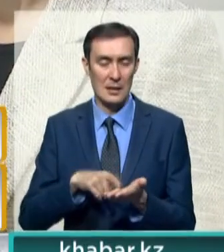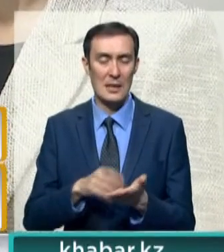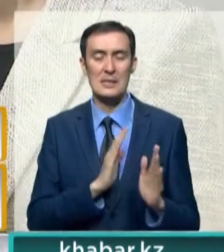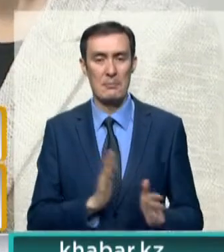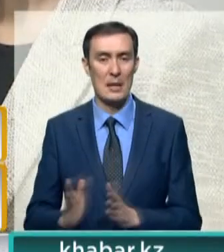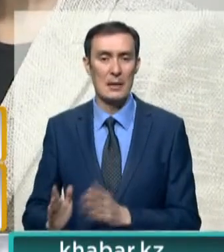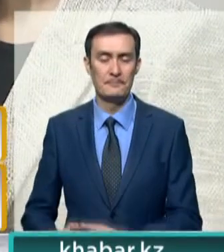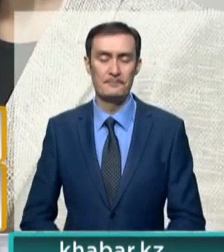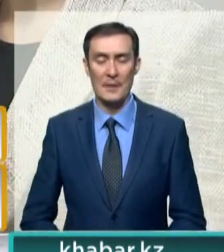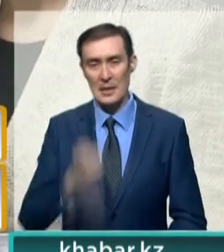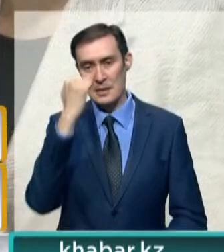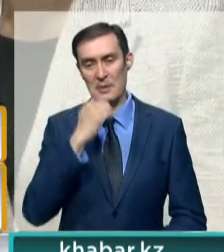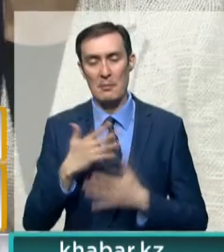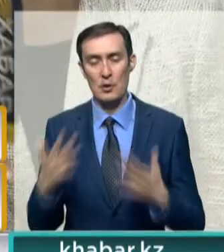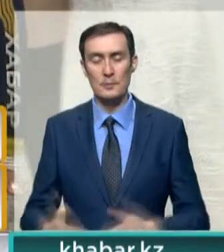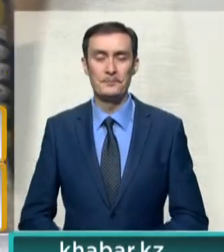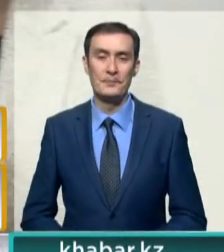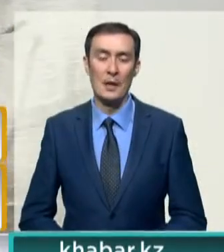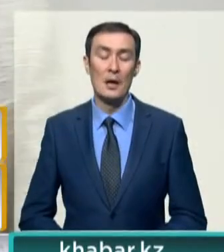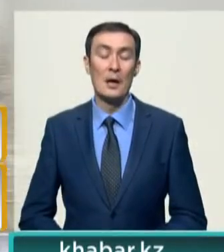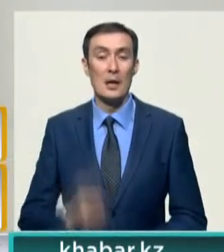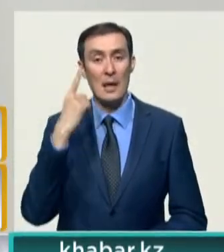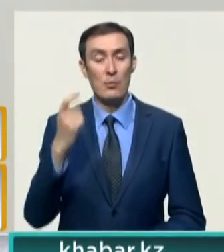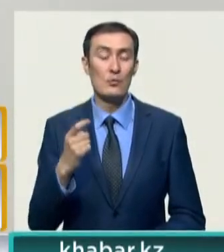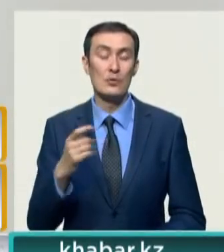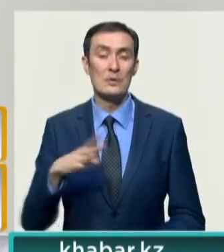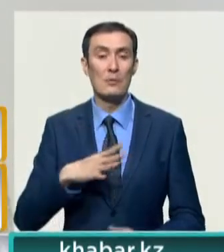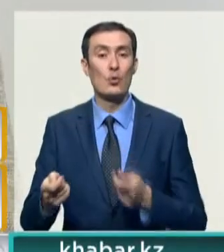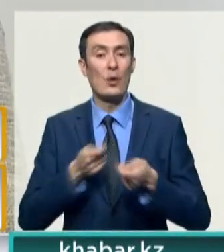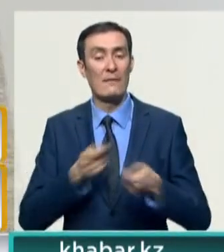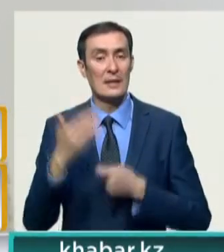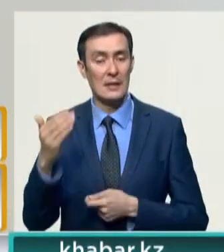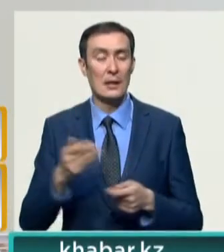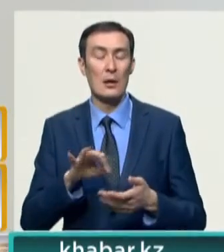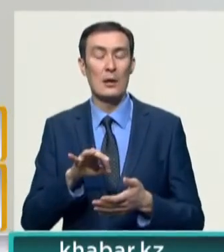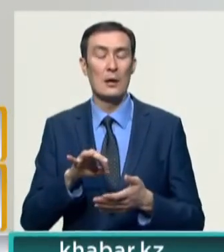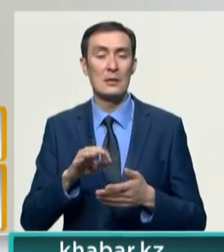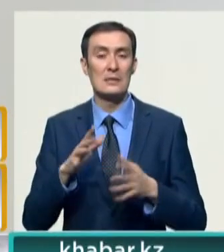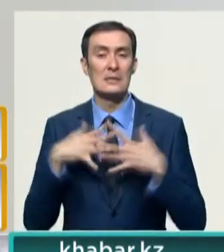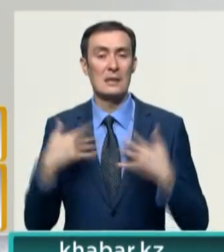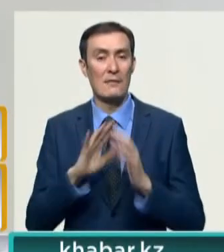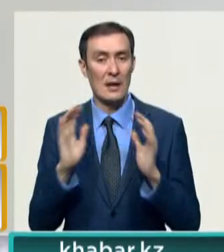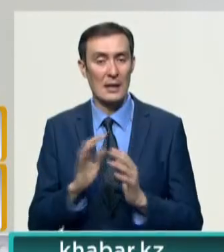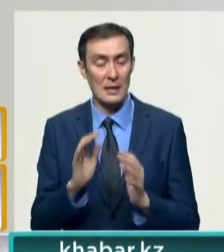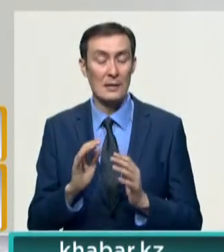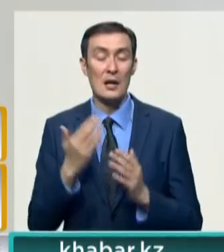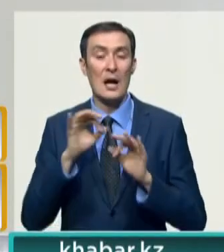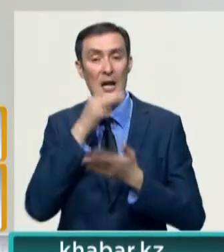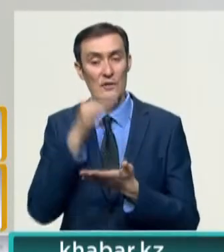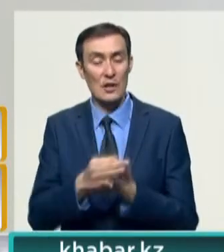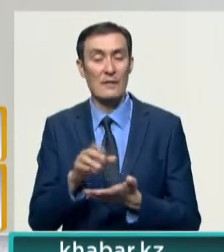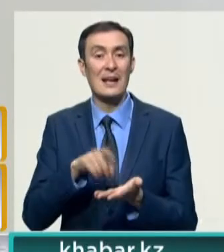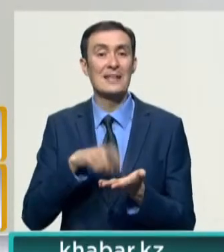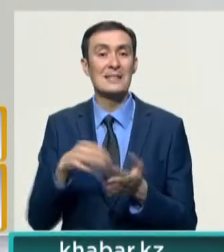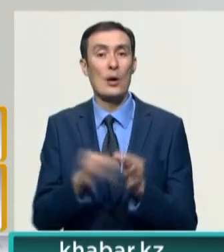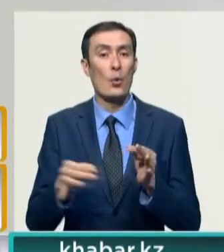стабильная. Спасибо, Иржан Шакирович. А мы продолжим. Я напомню, что с нами был руководитель управления здравоохранения. Отмечу, что в